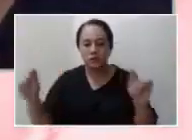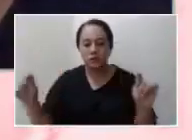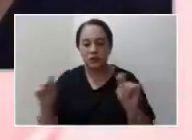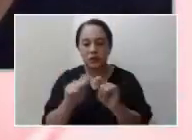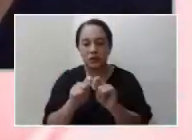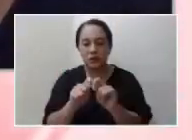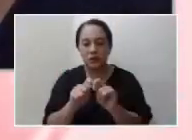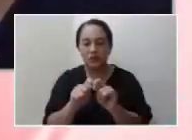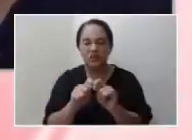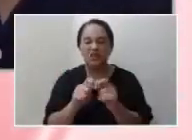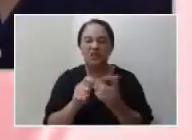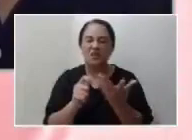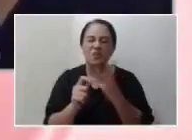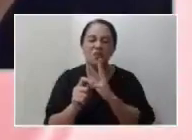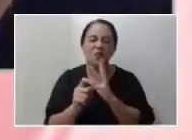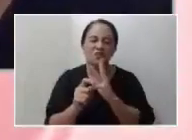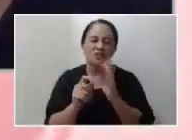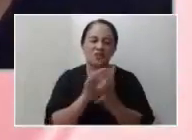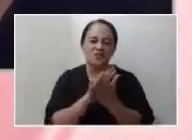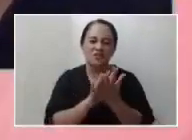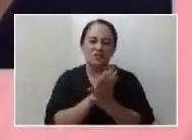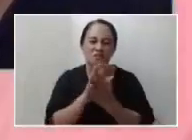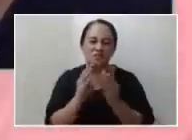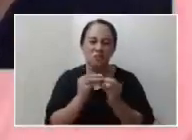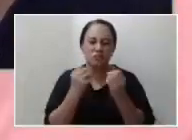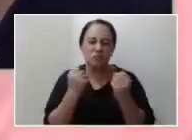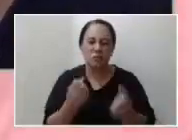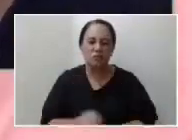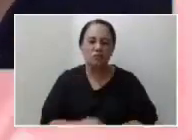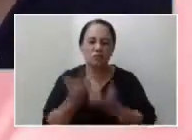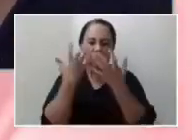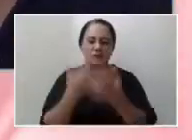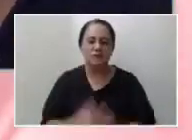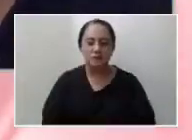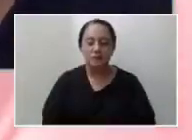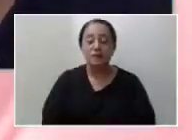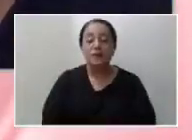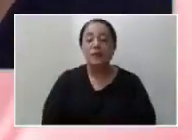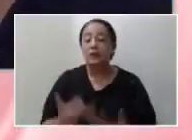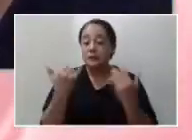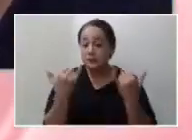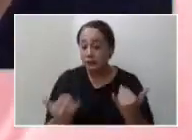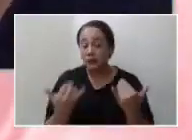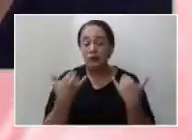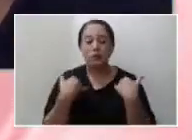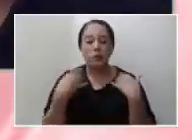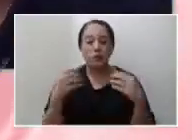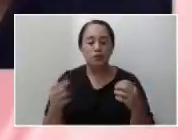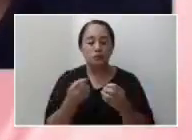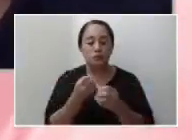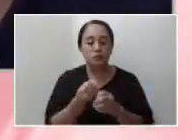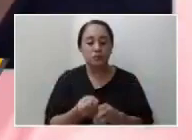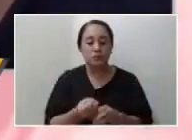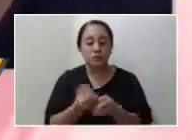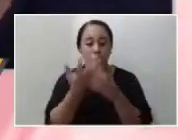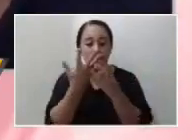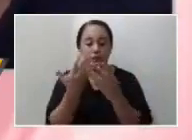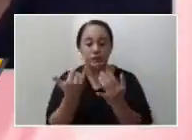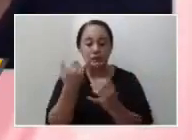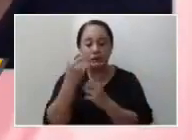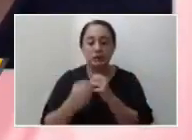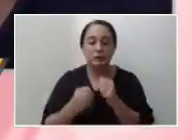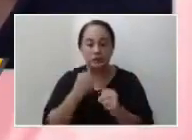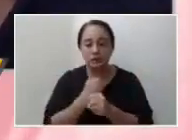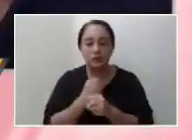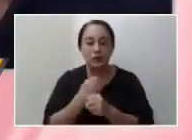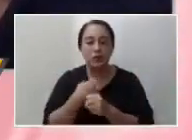ay umabot sa ibang lugar dyan sa paligid ng Taal Volcano. At ito po'y dapat maiwasang malanghap, pumasok sa loob ng